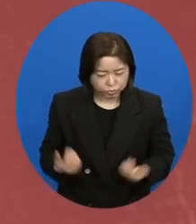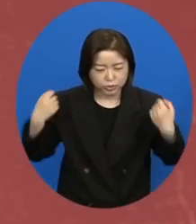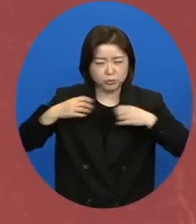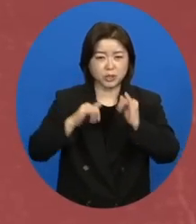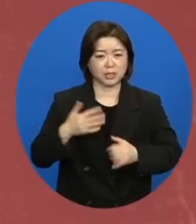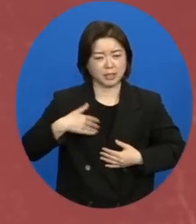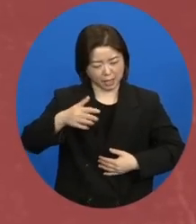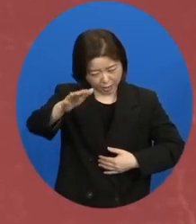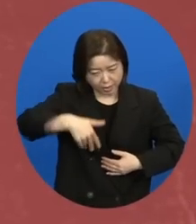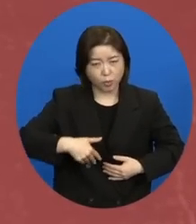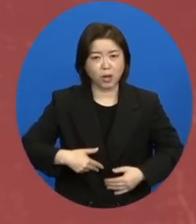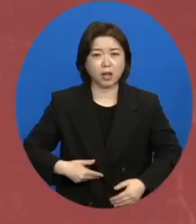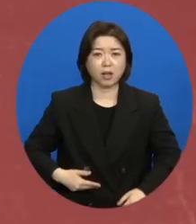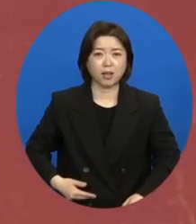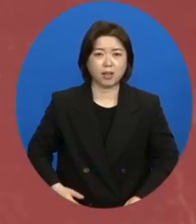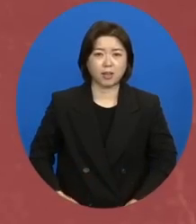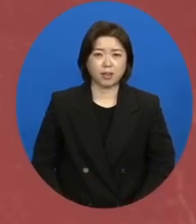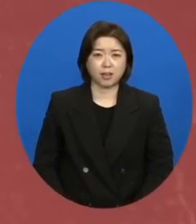거예요.